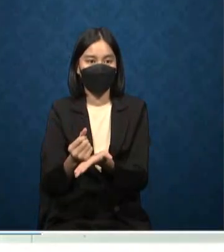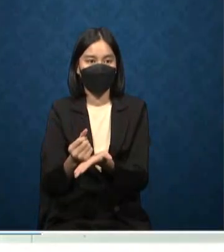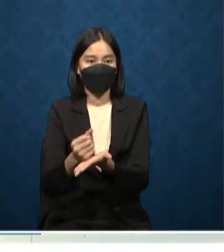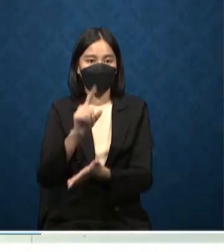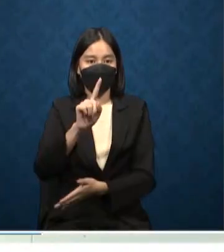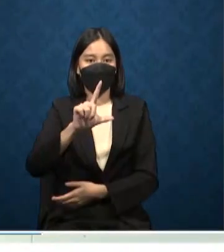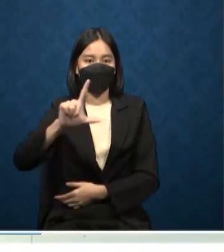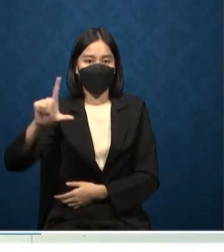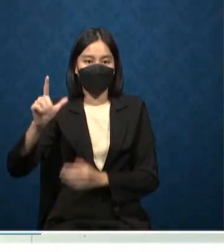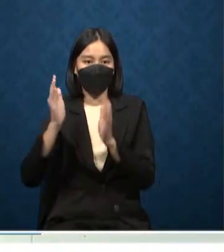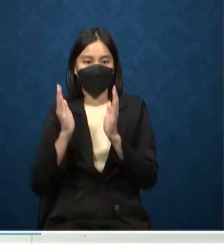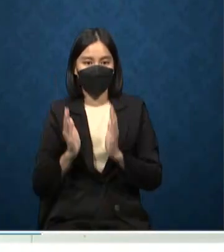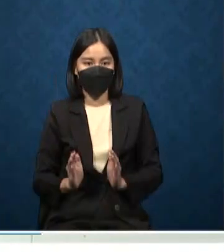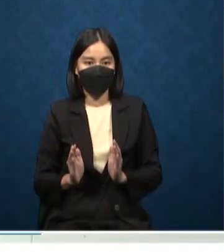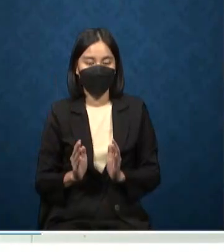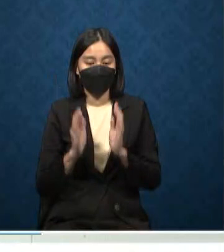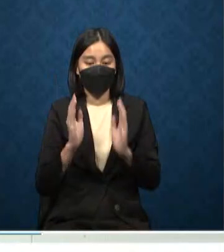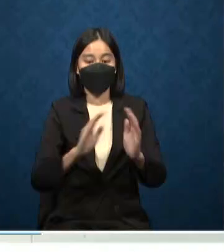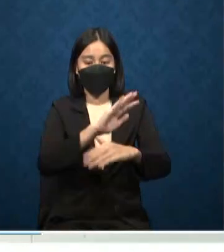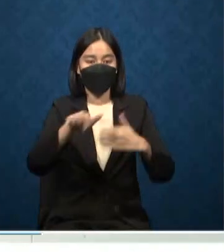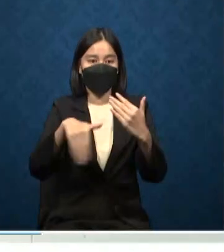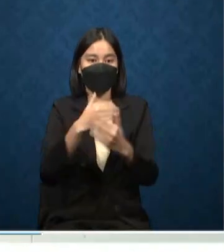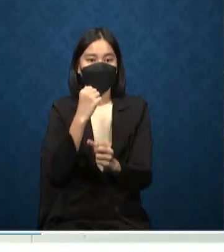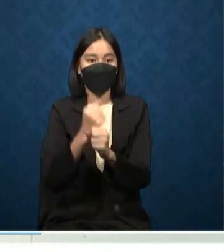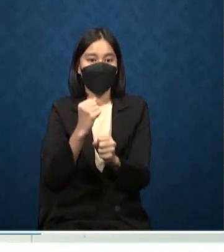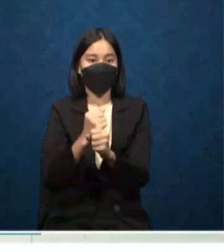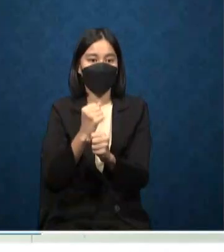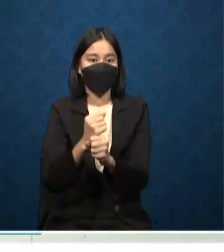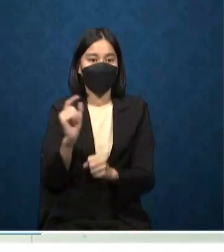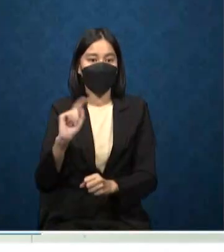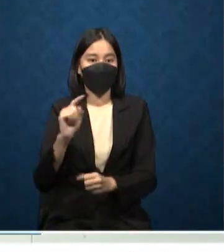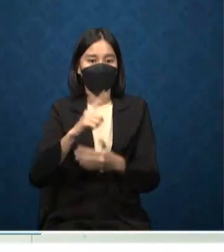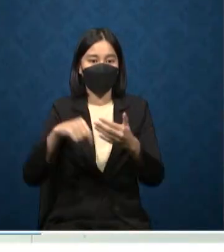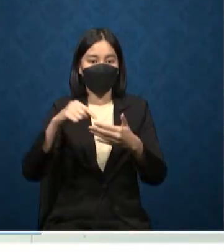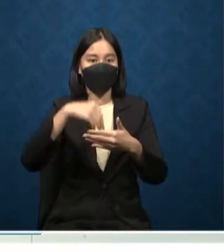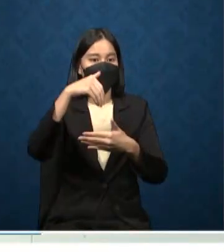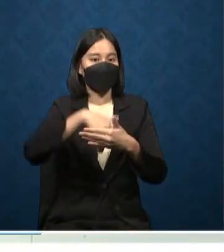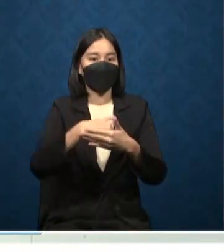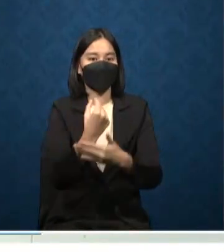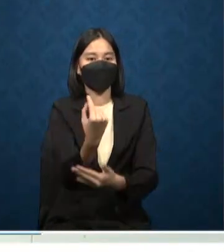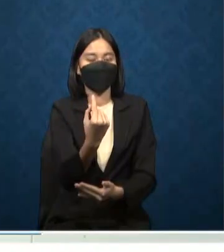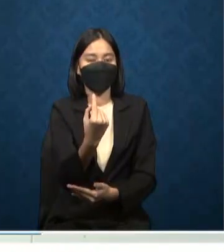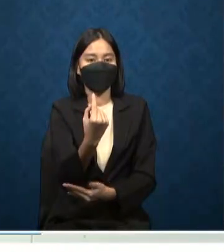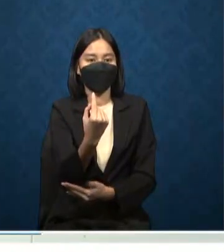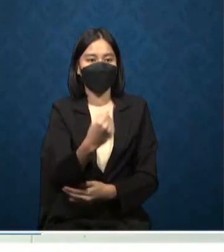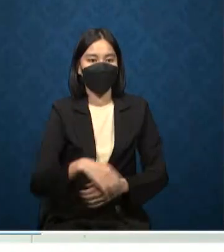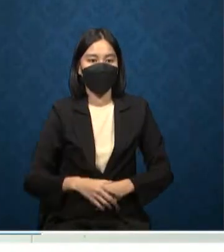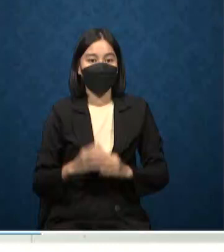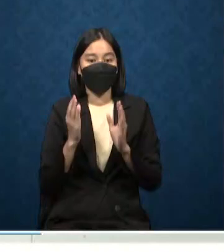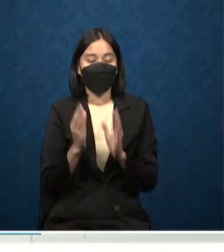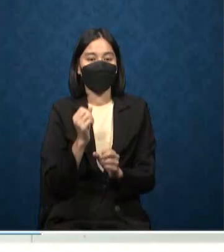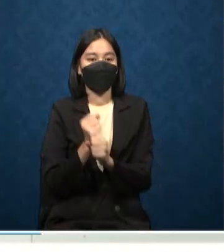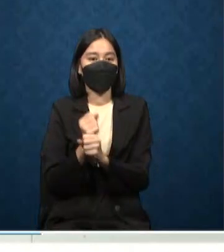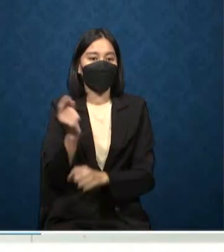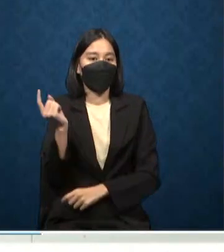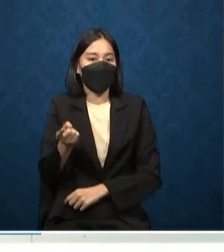1ล้านคนบุคคลเหล่านี้เข้ามาปฏิบัติงานในช่วงที่มีการเลือกตั้งเท่านั้นไม่ใช่บุคลากรประจำของ